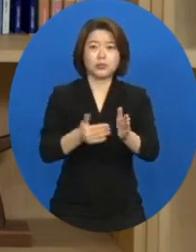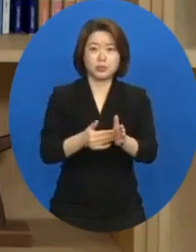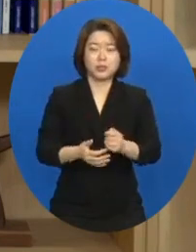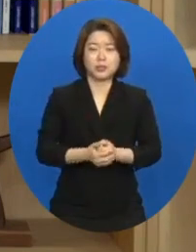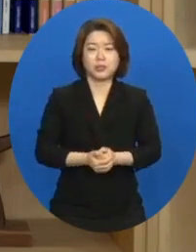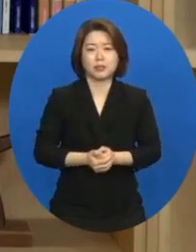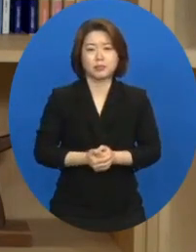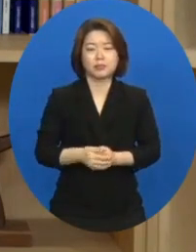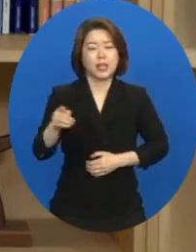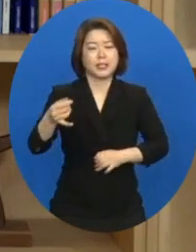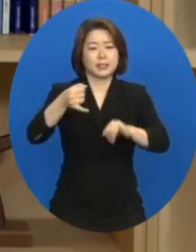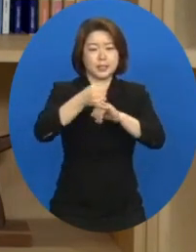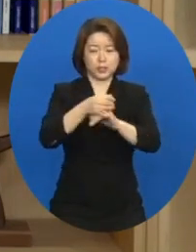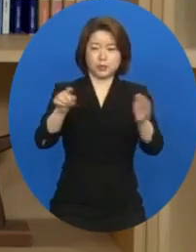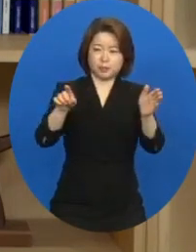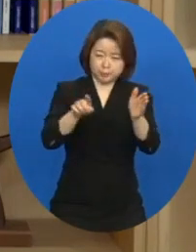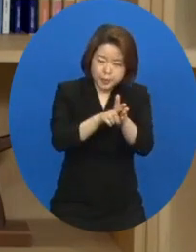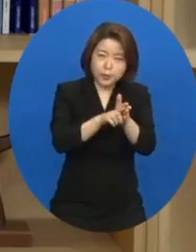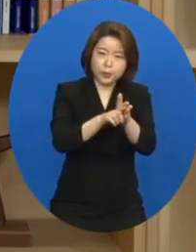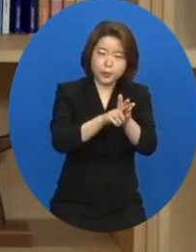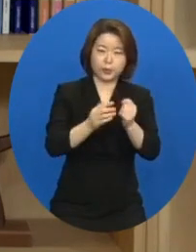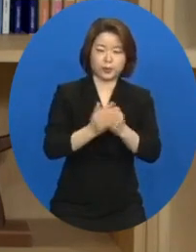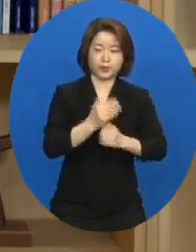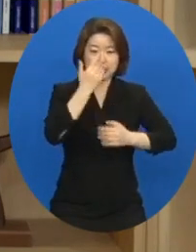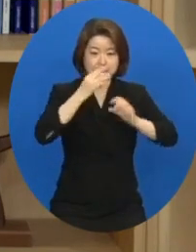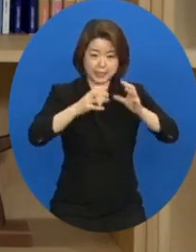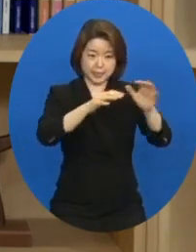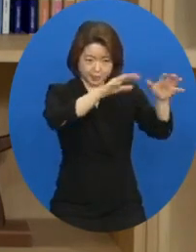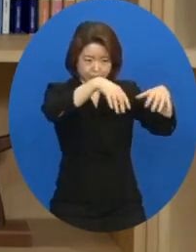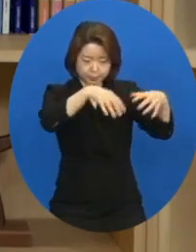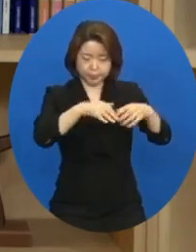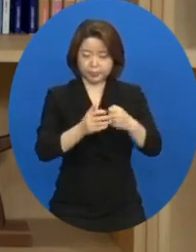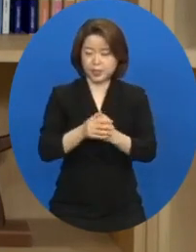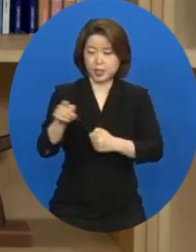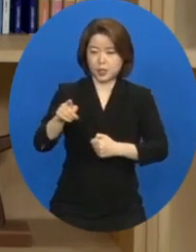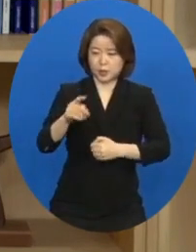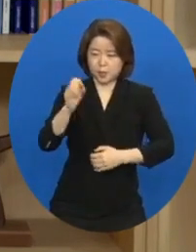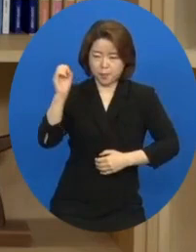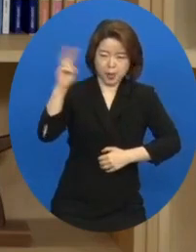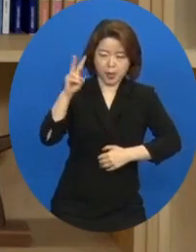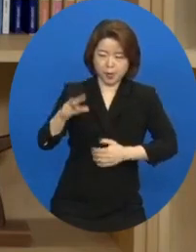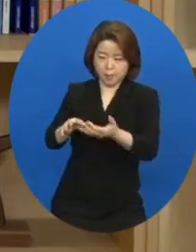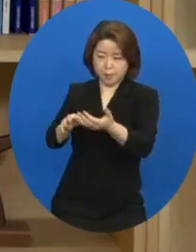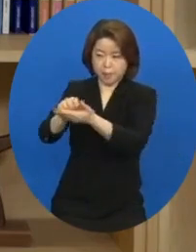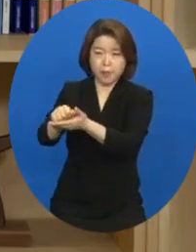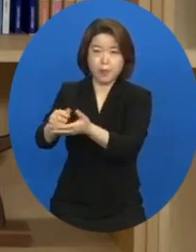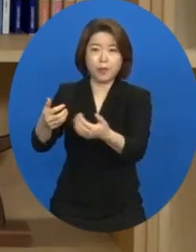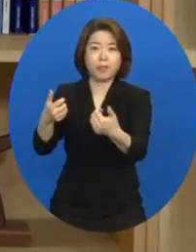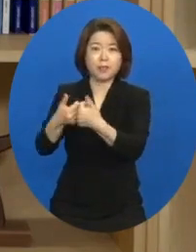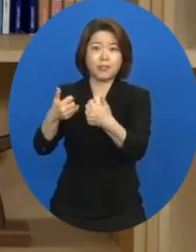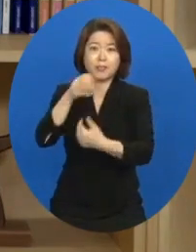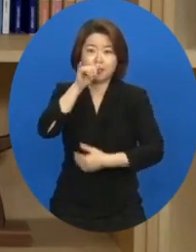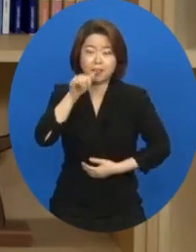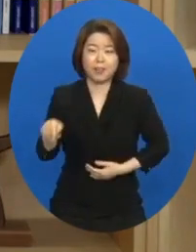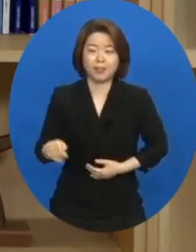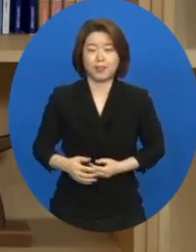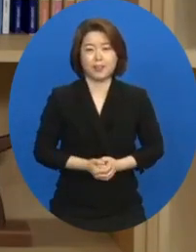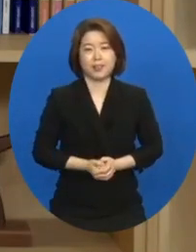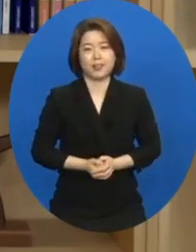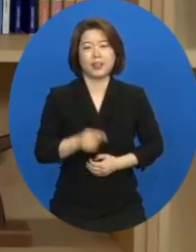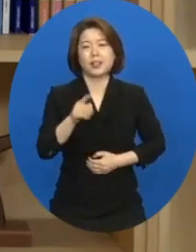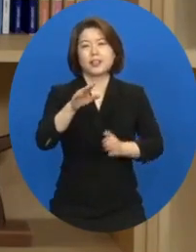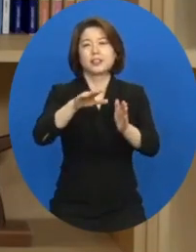그리고 그 약속을 믿고 이스라엘 군대를 동원해서 기습 작전을 시작을 한 겁니다 자